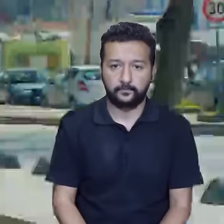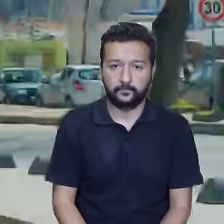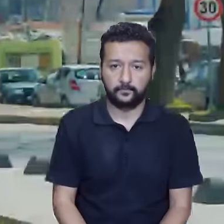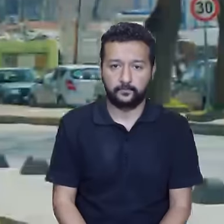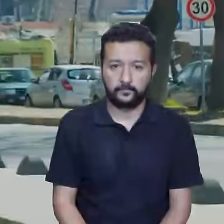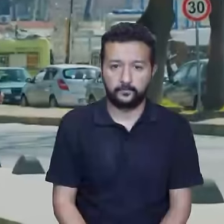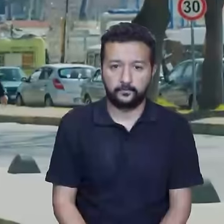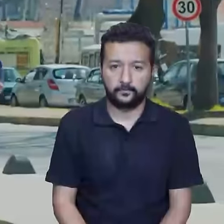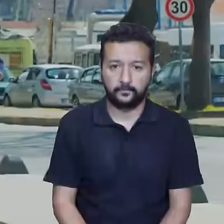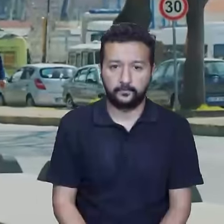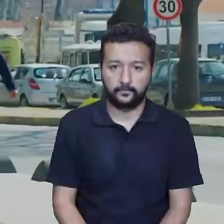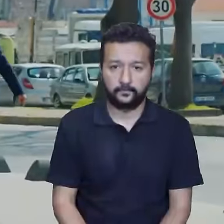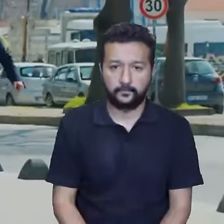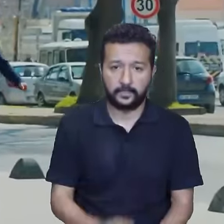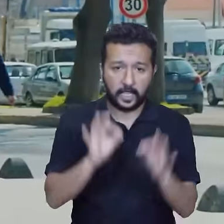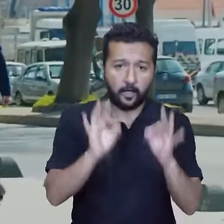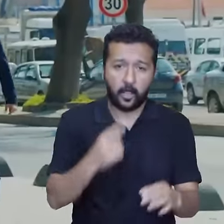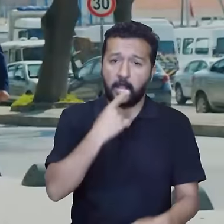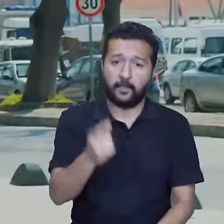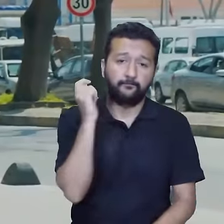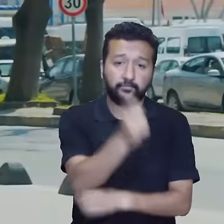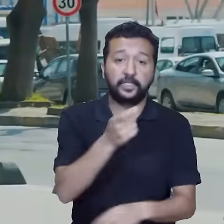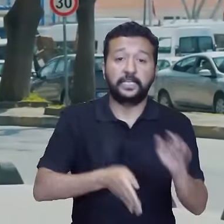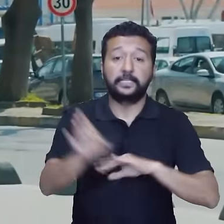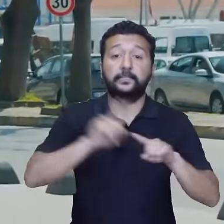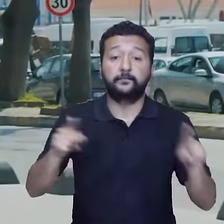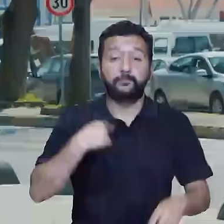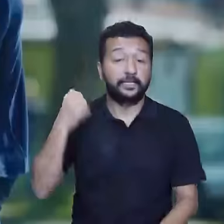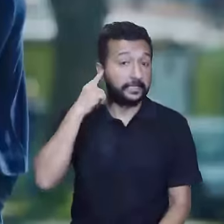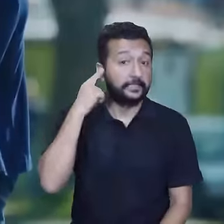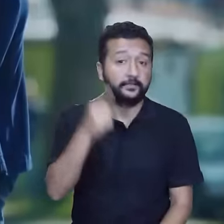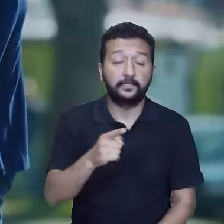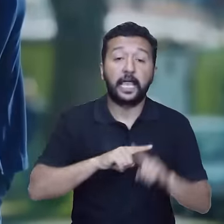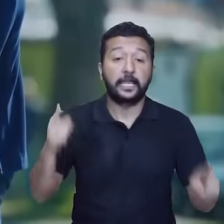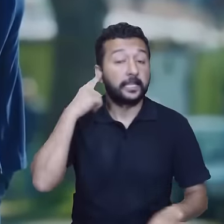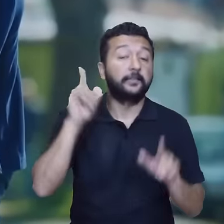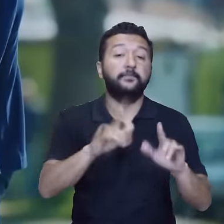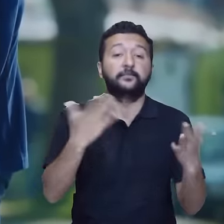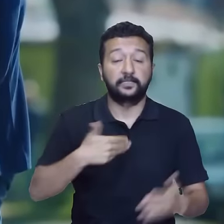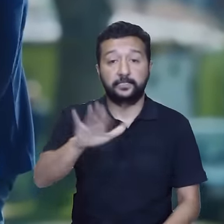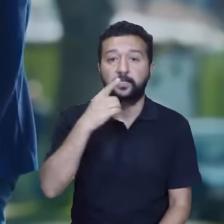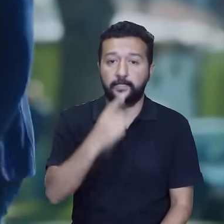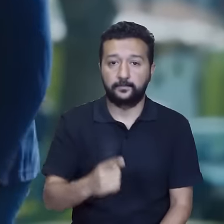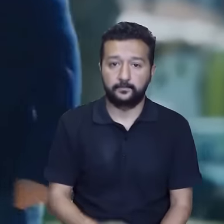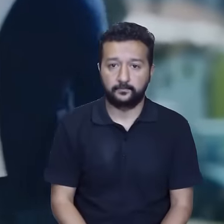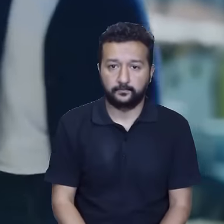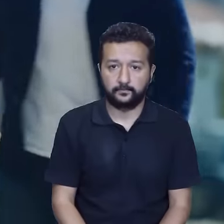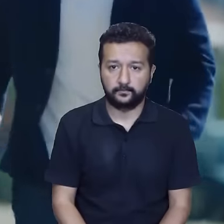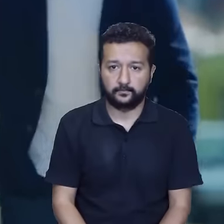Sinirlenip arayı açan Itır'ı durdurdu. Öyle lafı ortaya koyup da gidemezsin hanımefendi. Beni dinleyeceksin. Hayır dinlemeyeceğim. Çekil git başımdan.